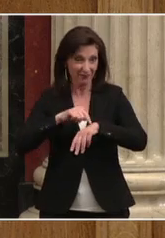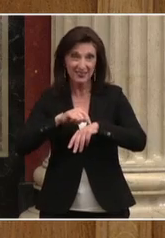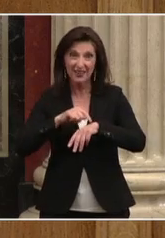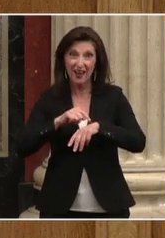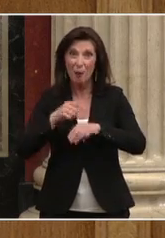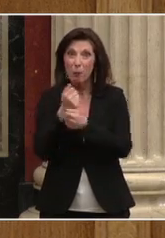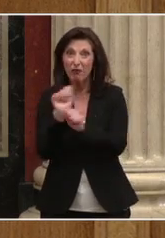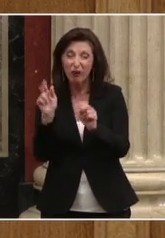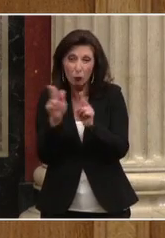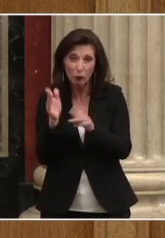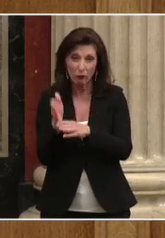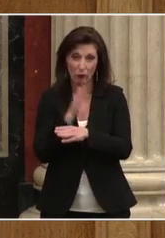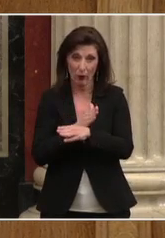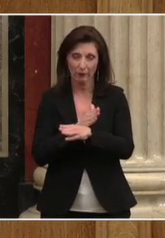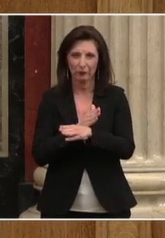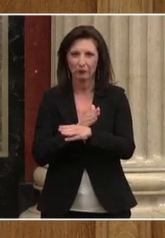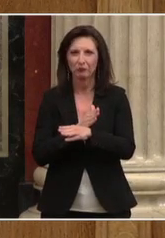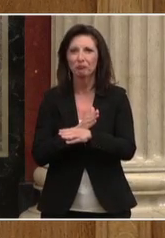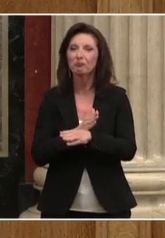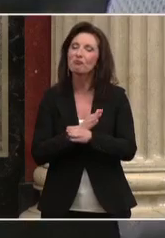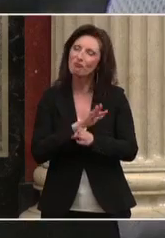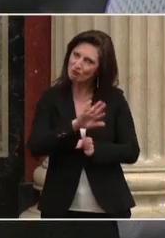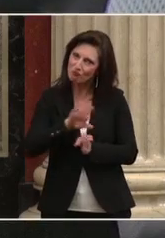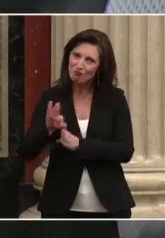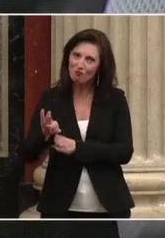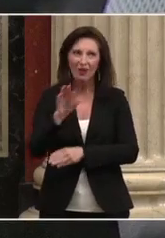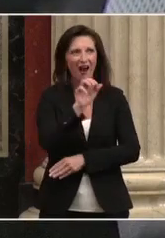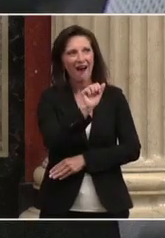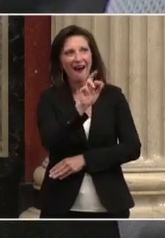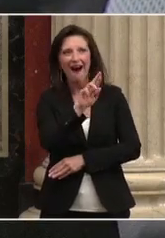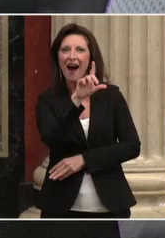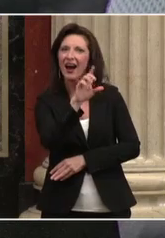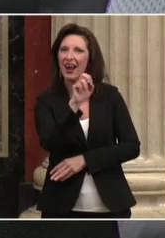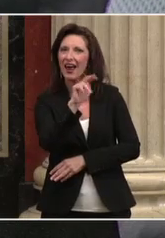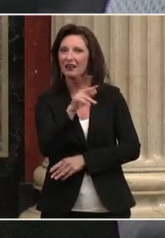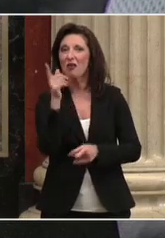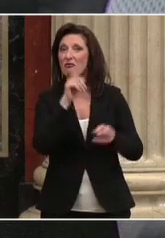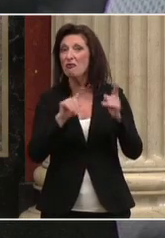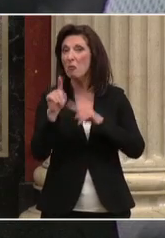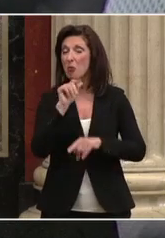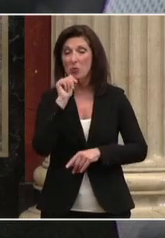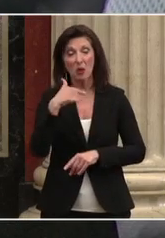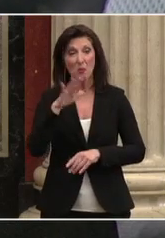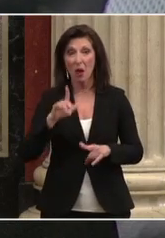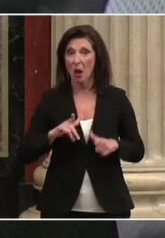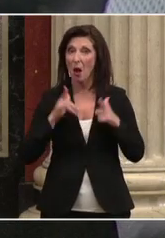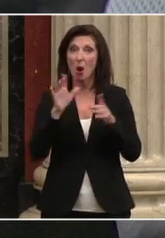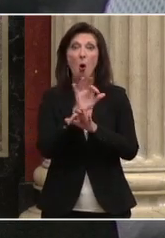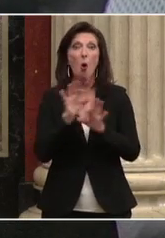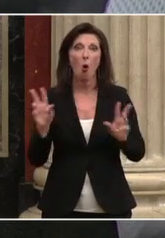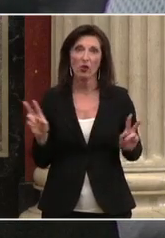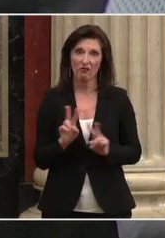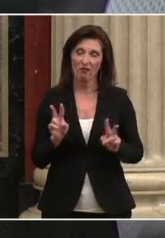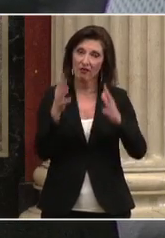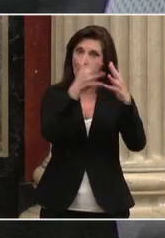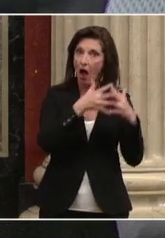Walter Ahlen wäre wahrscheinlich nicht mehr am Leben, wenn seine Verwandten ihn nicht zu sich in die USA geholt